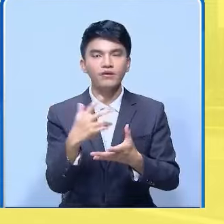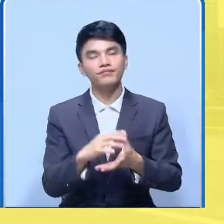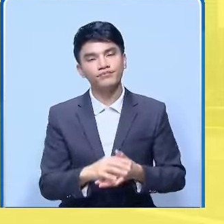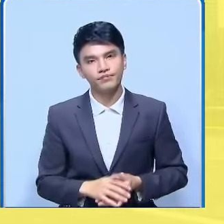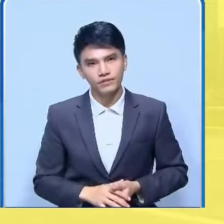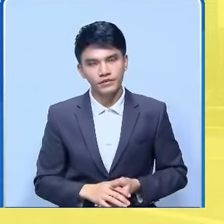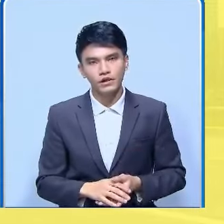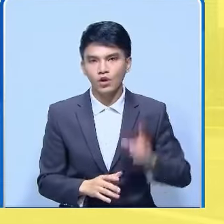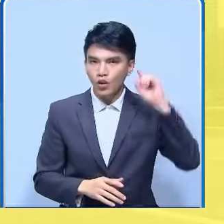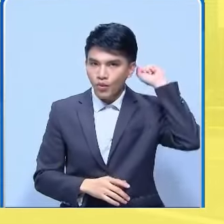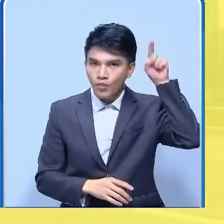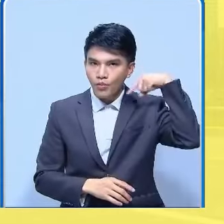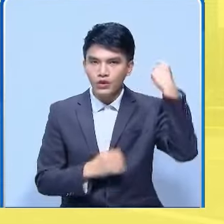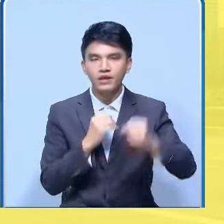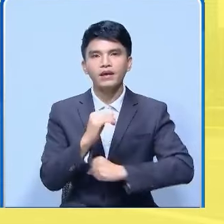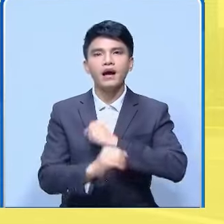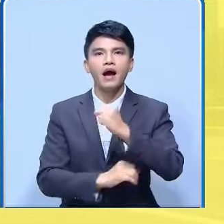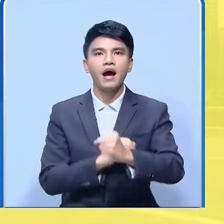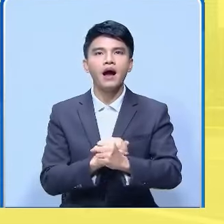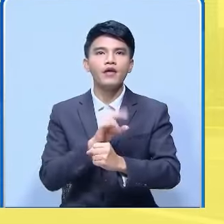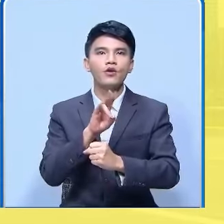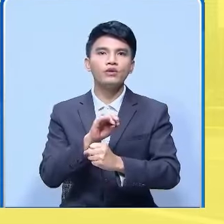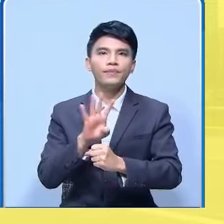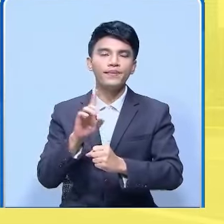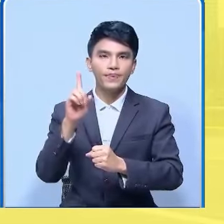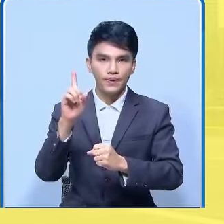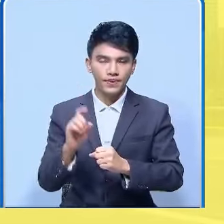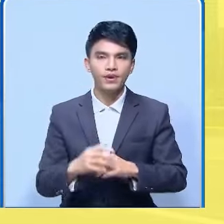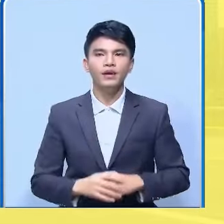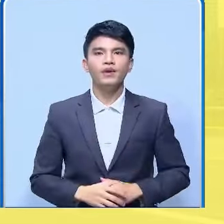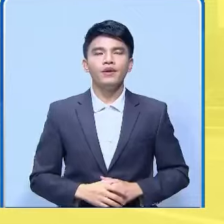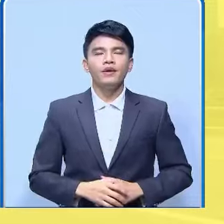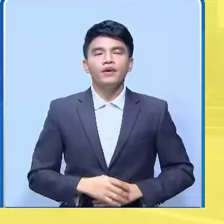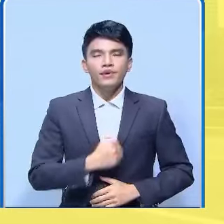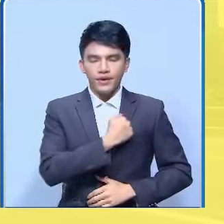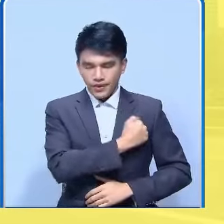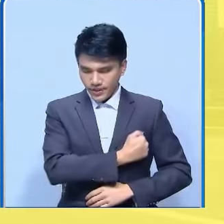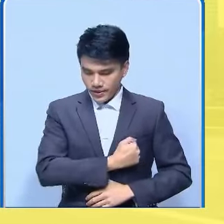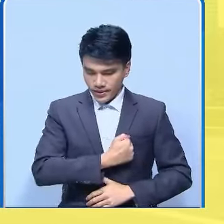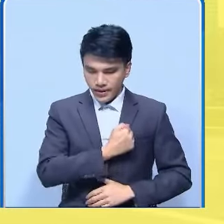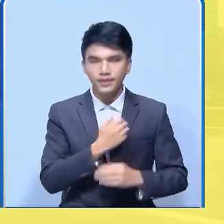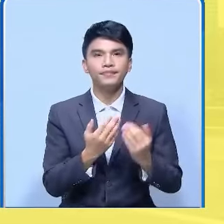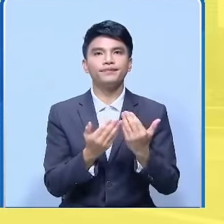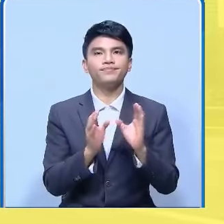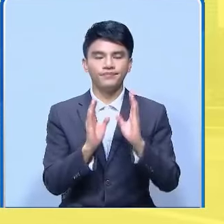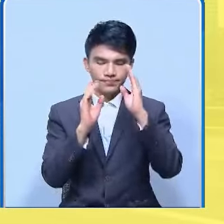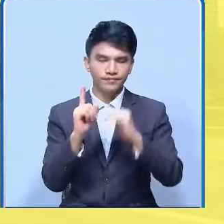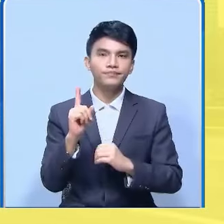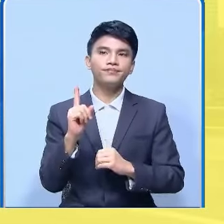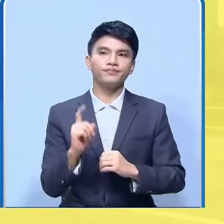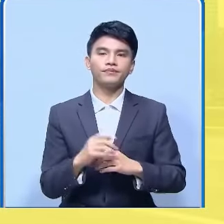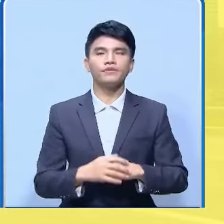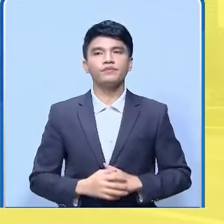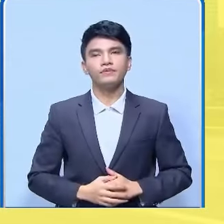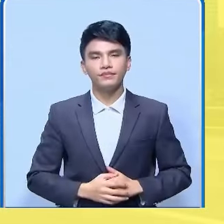ส่วนหญิงอายุ74ปีเสียชีวิตนะคะต้องขอแสดงความเสียใจกับทางครอบครัวผู้เสียชีวิตด้วย ค่ะ